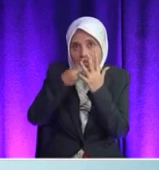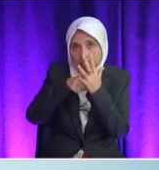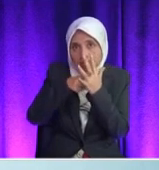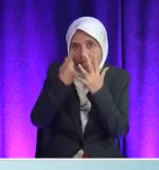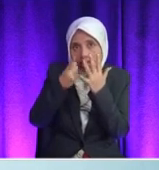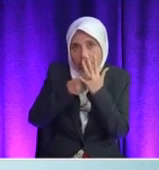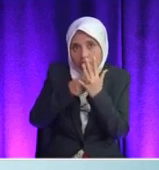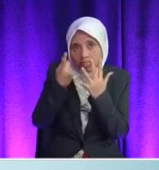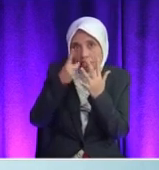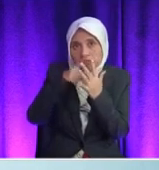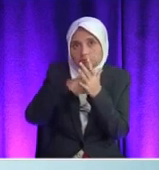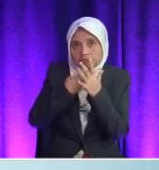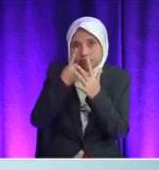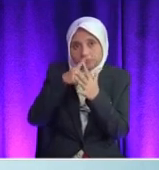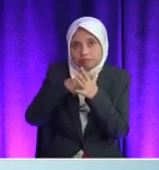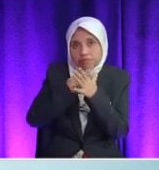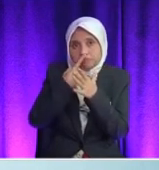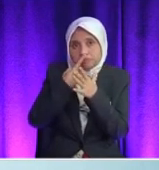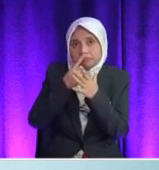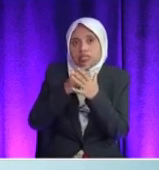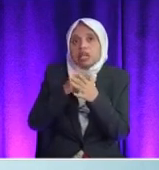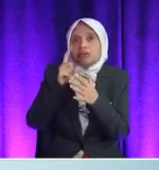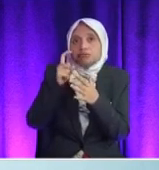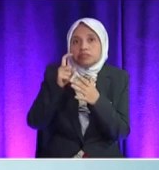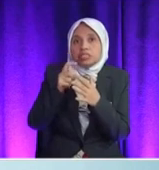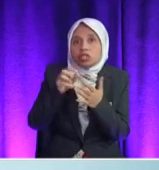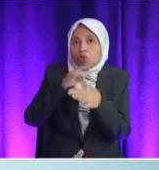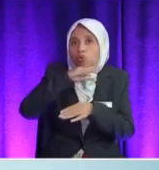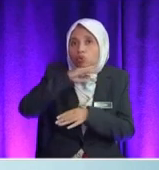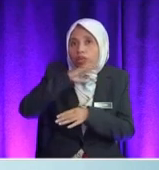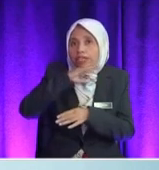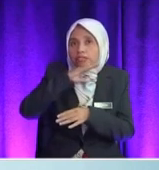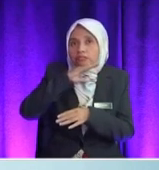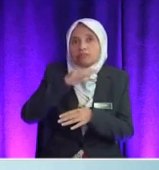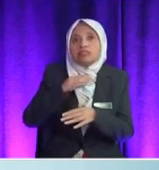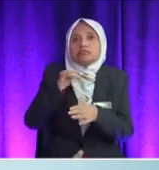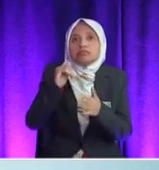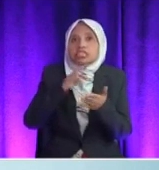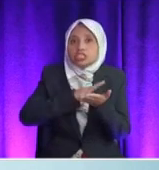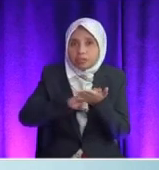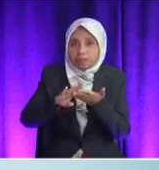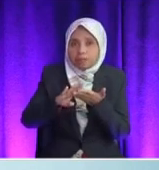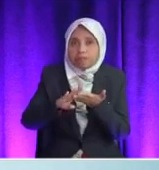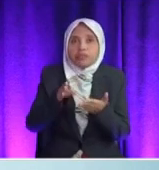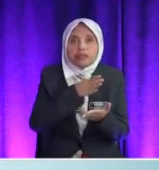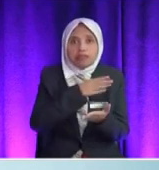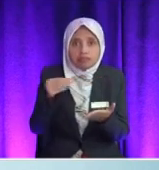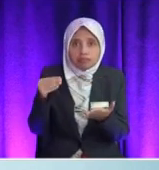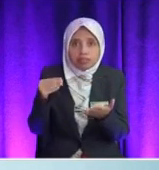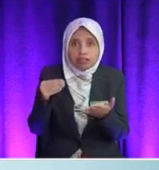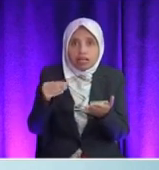ketikkan masuk dalam sebuah celah Nikita kotoran-kotoran cucilah nih Apa sih Hah dan